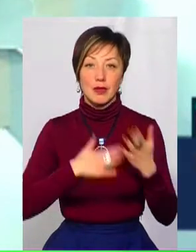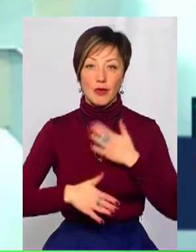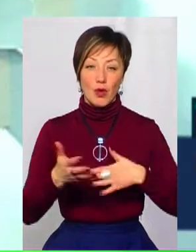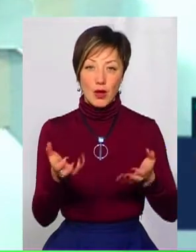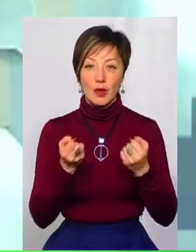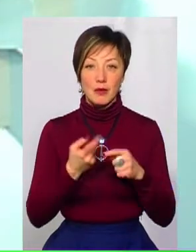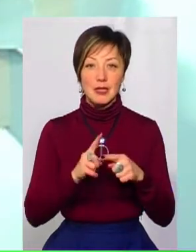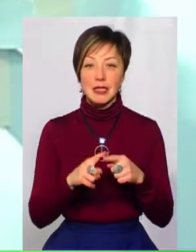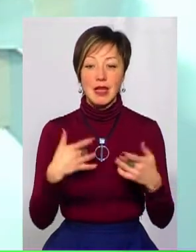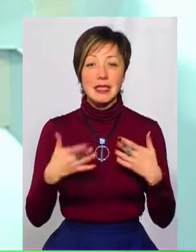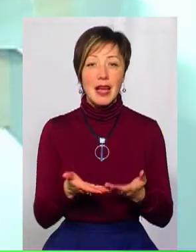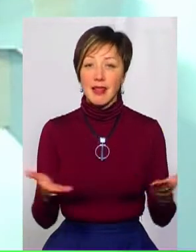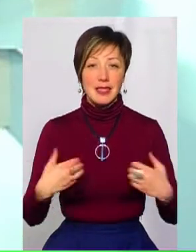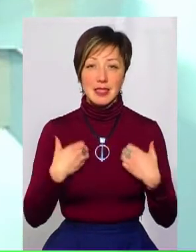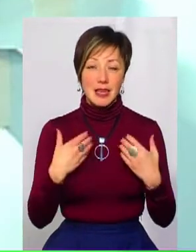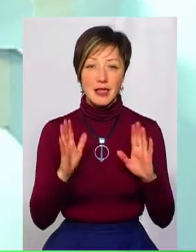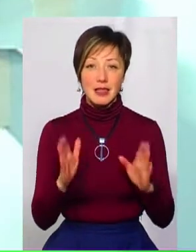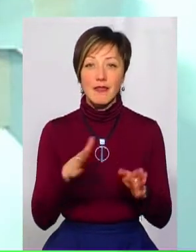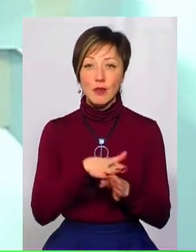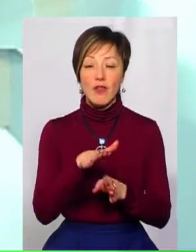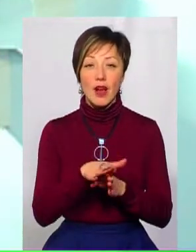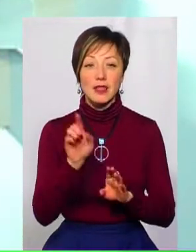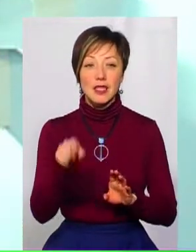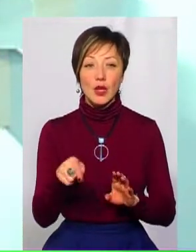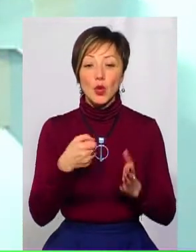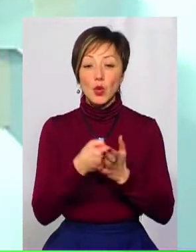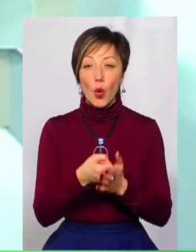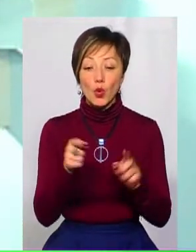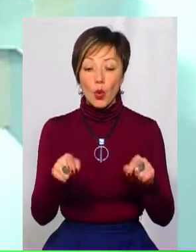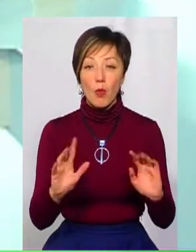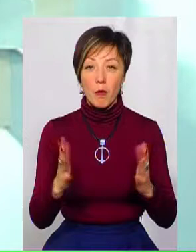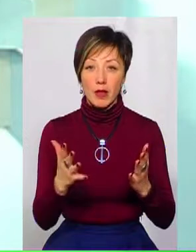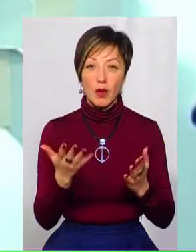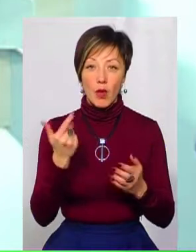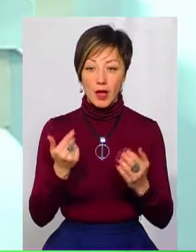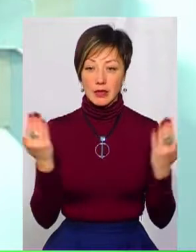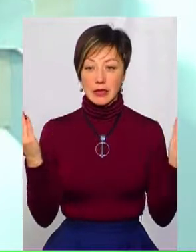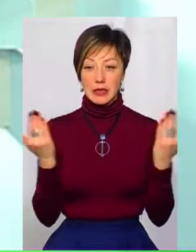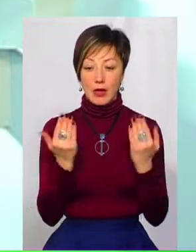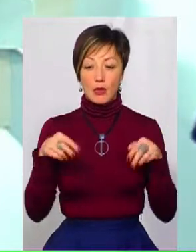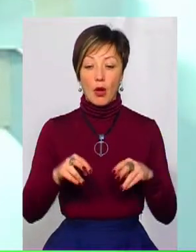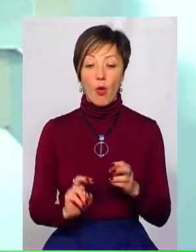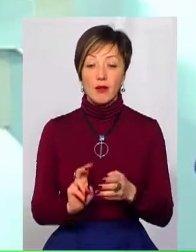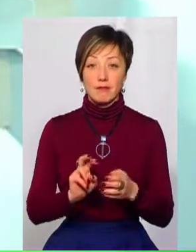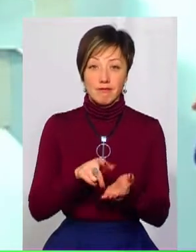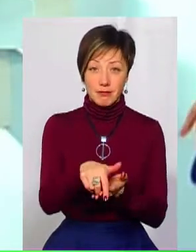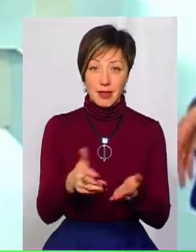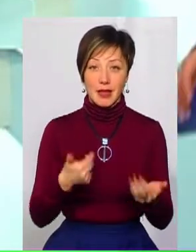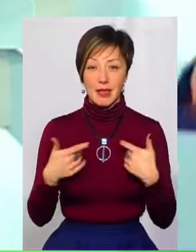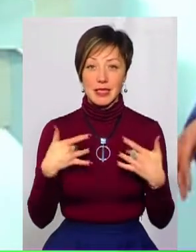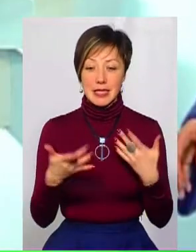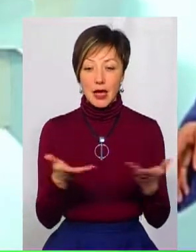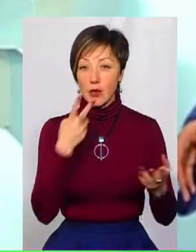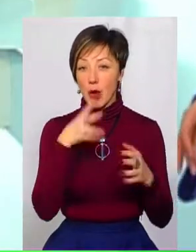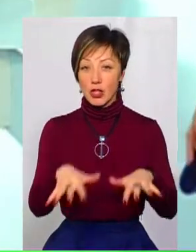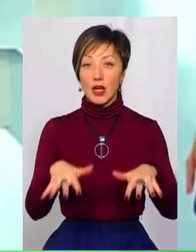кайф, це не є страх. Страх, він відбувається з тобою тільки до того моменту, як ти стоїш за кулісами, тільки ти переходиш цю межу, ти бачиш глядачів,